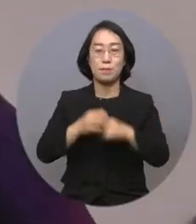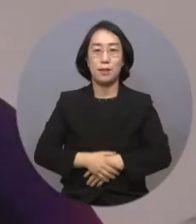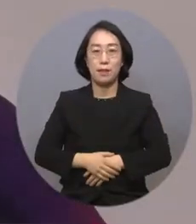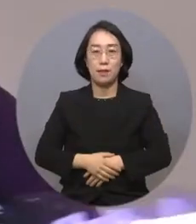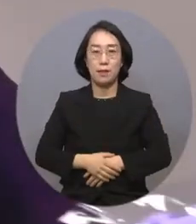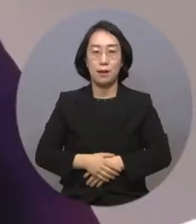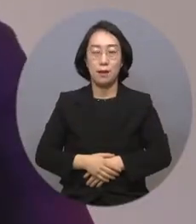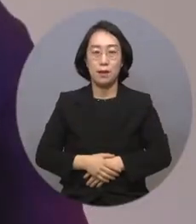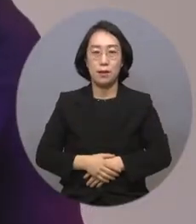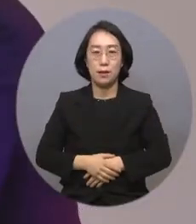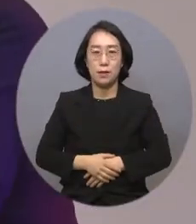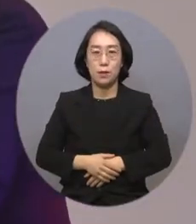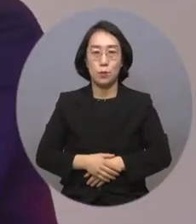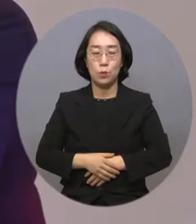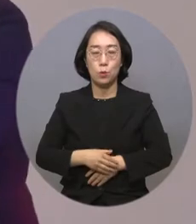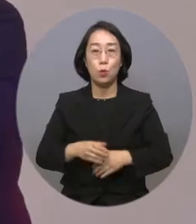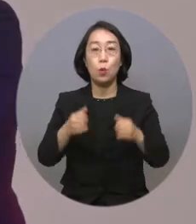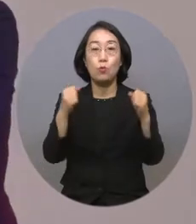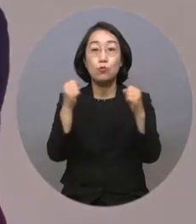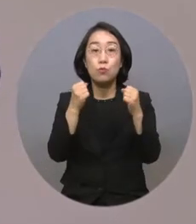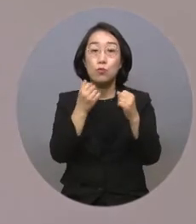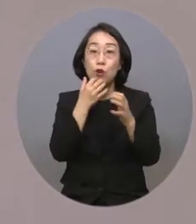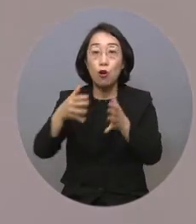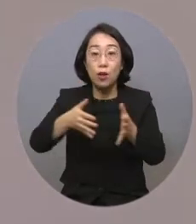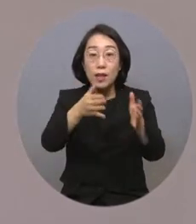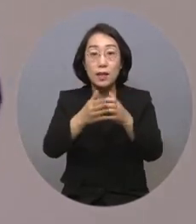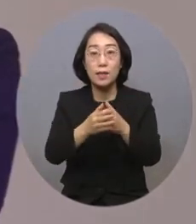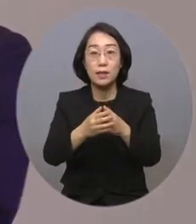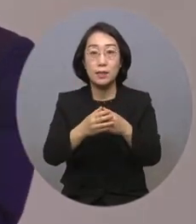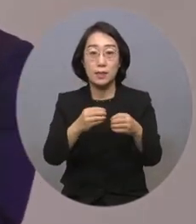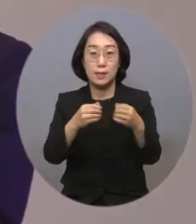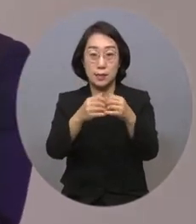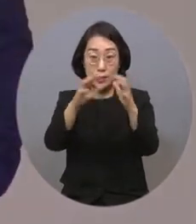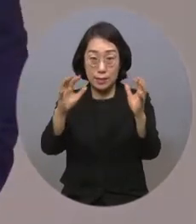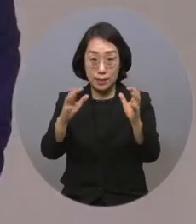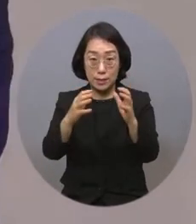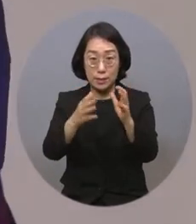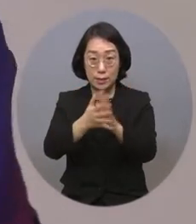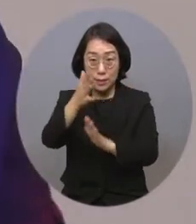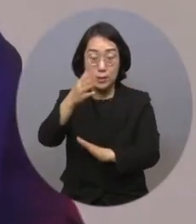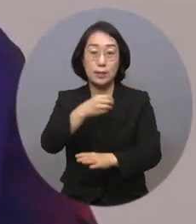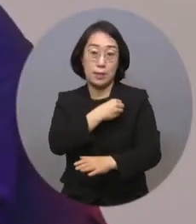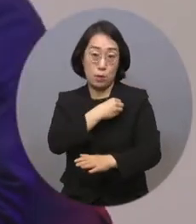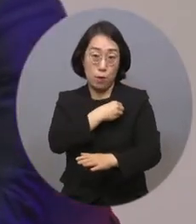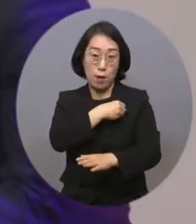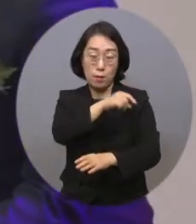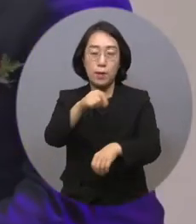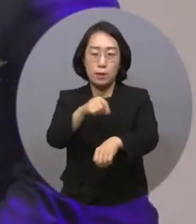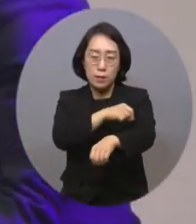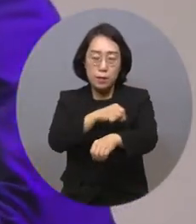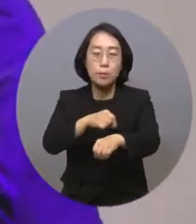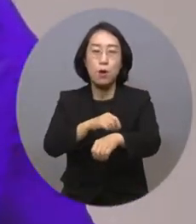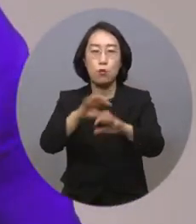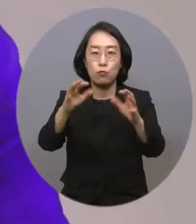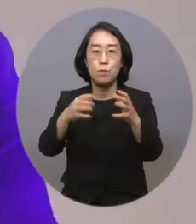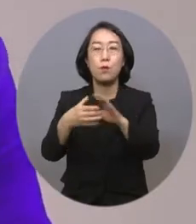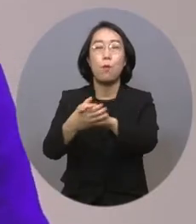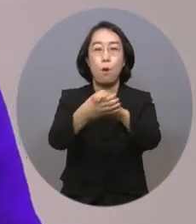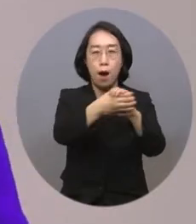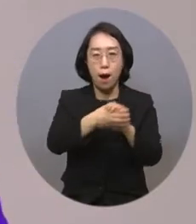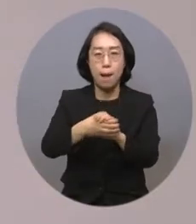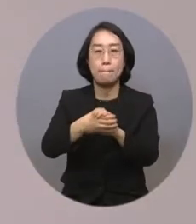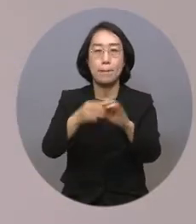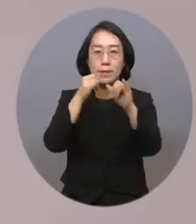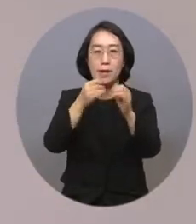경기북부 시의회 의원들이 지역사회 및 국민화합을 위한 공로를 인정받아 특별국민화합 부분 수상을